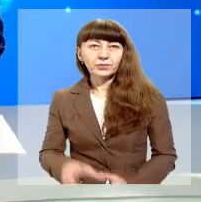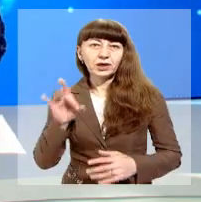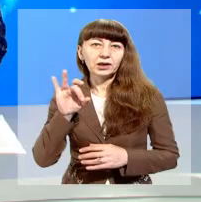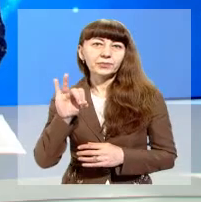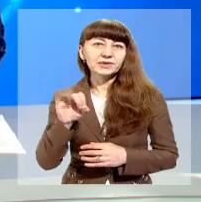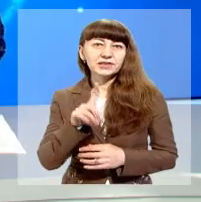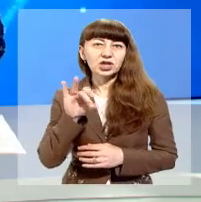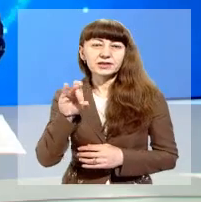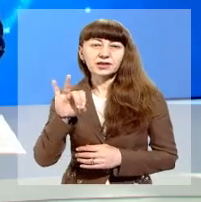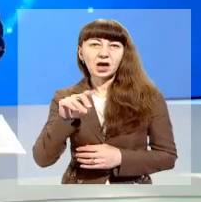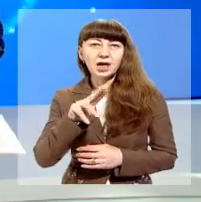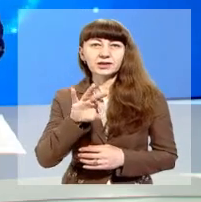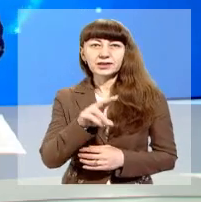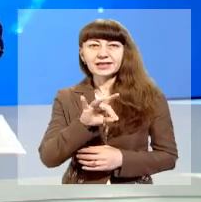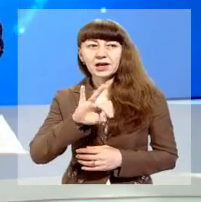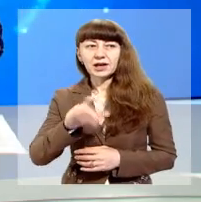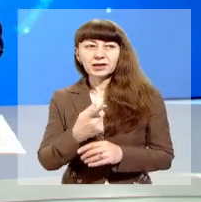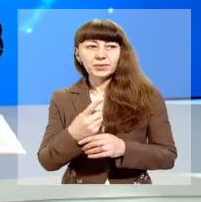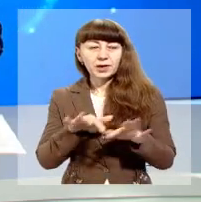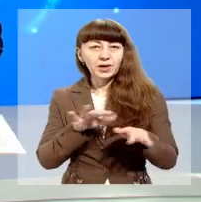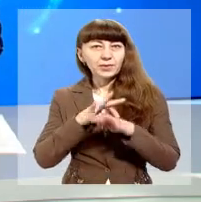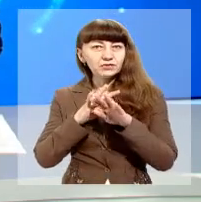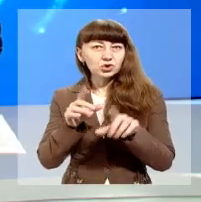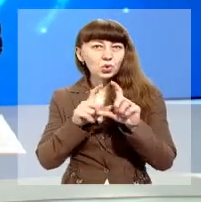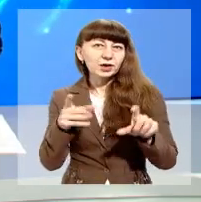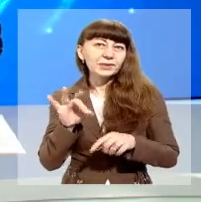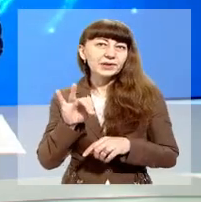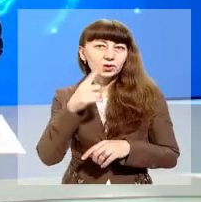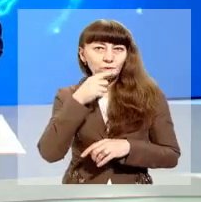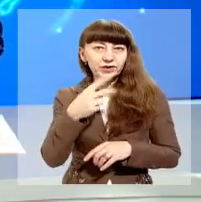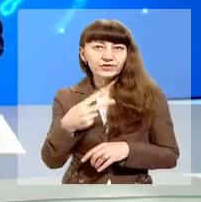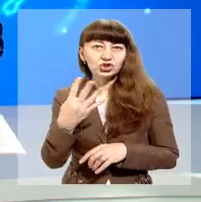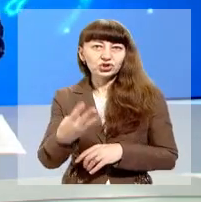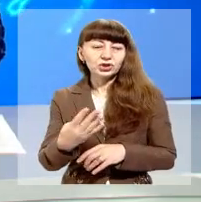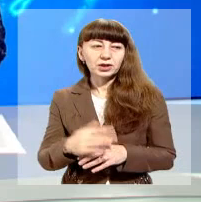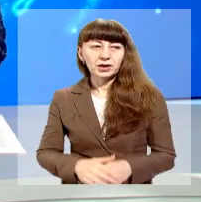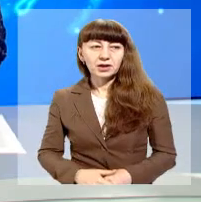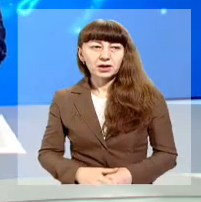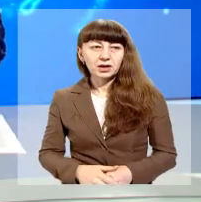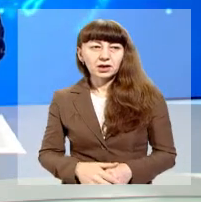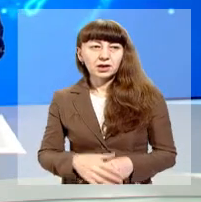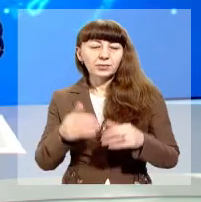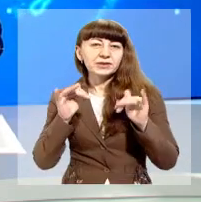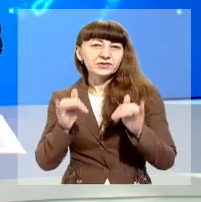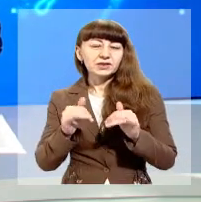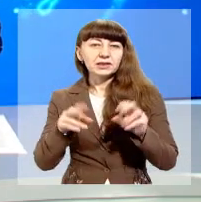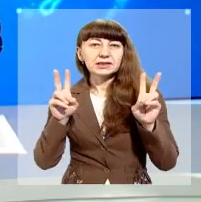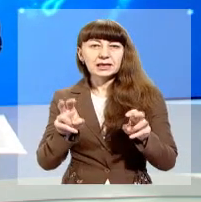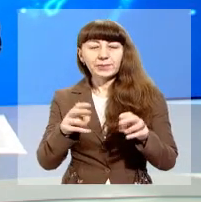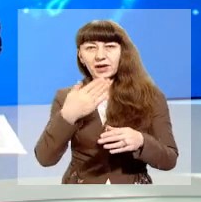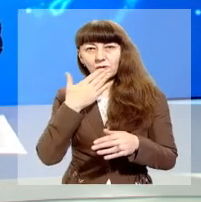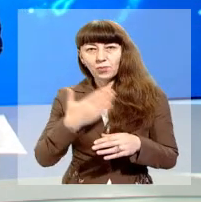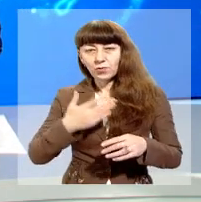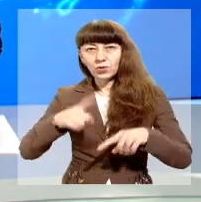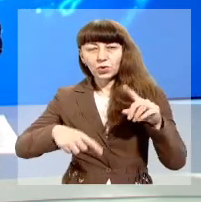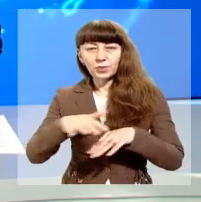Бірлігіміз жарасқан ел. Необычное мероприятие прошло в школе гимназии номер 24. Посвятить его решили теме патриотизма, а